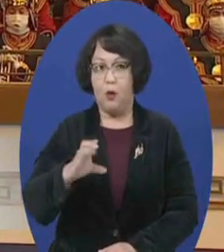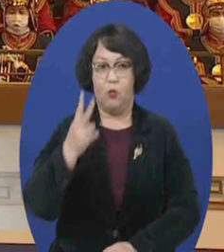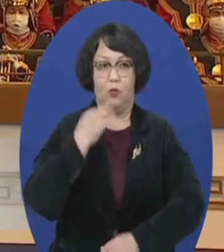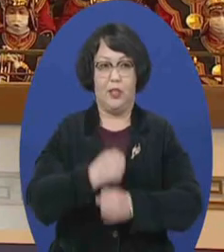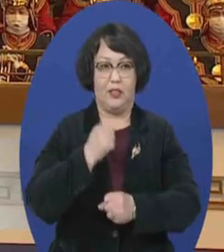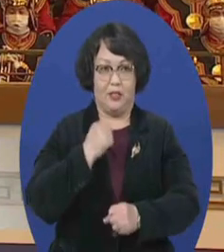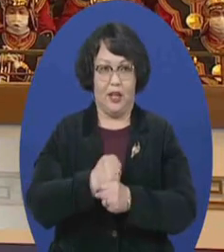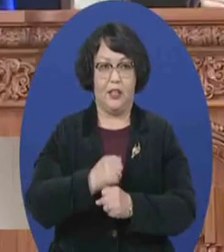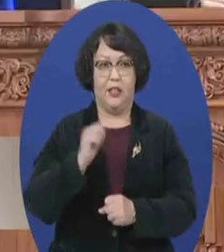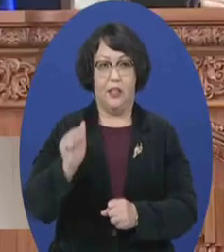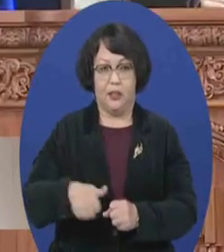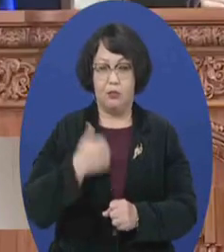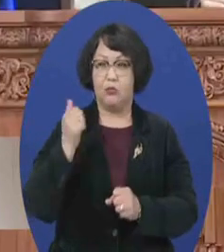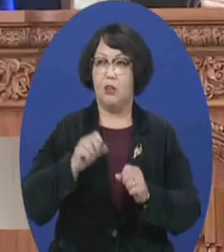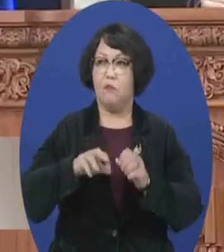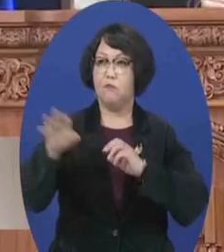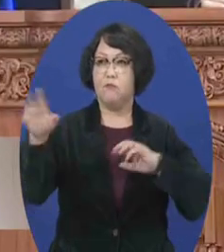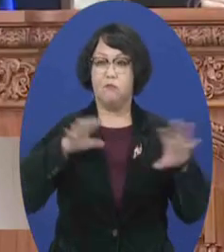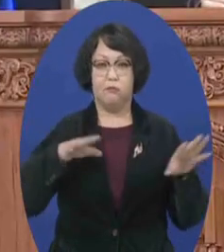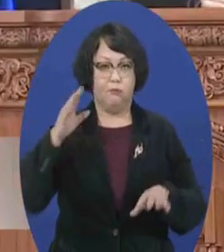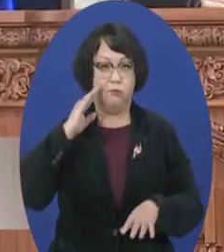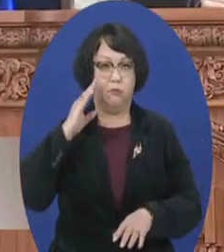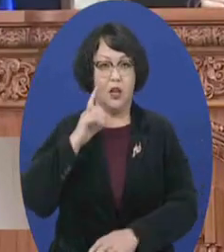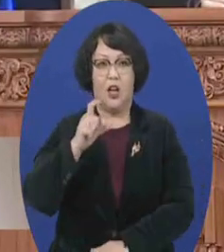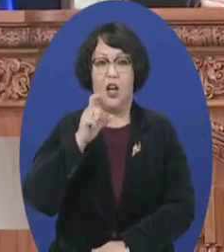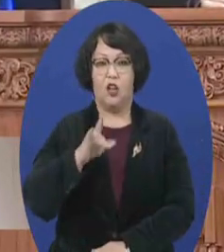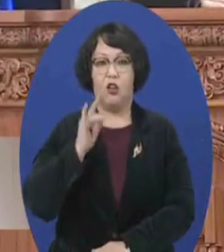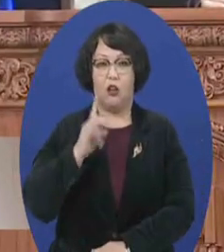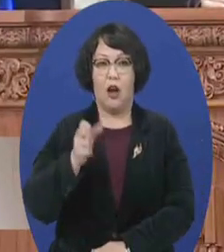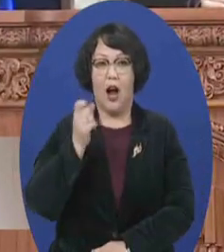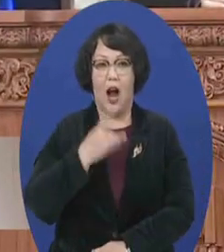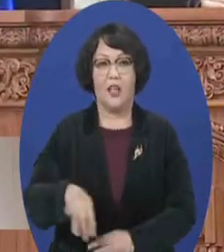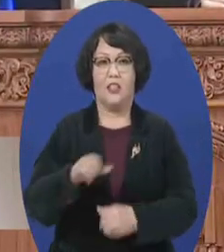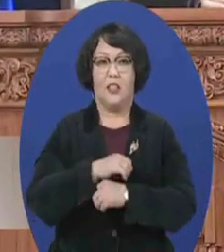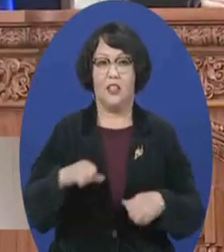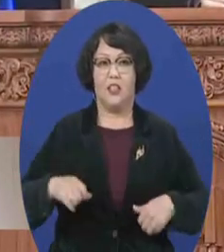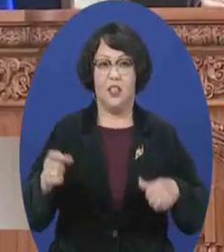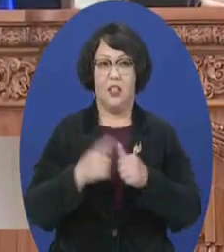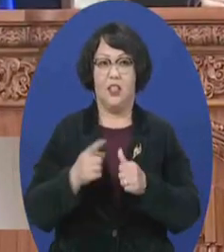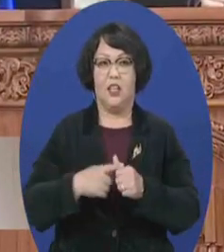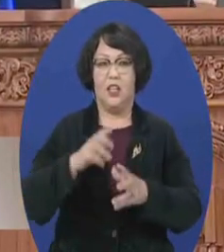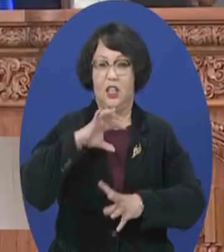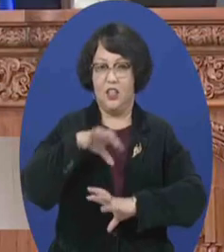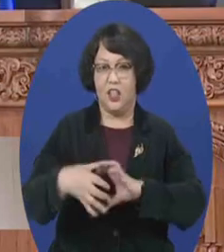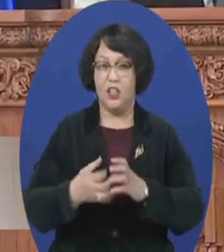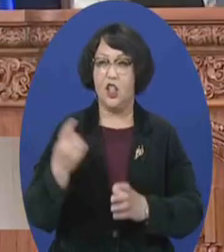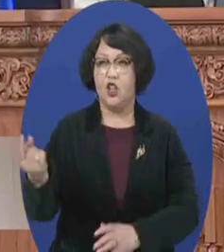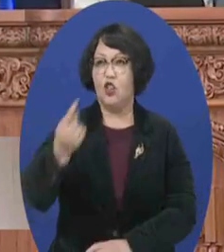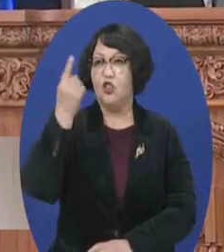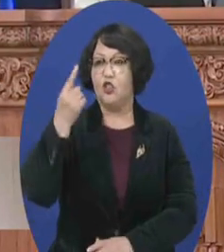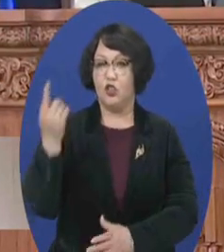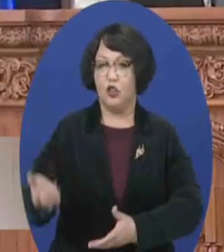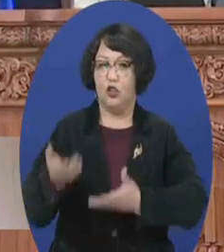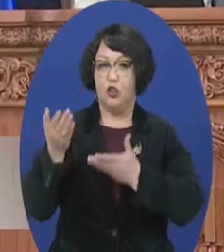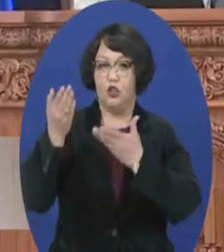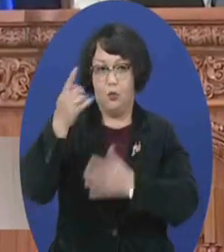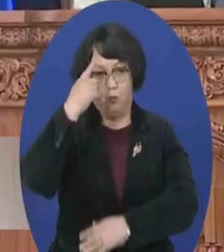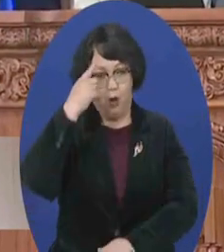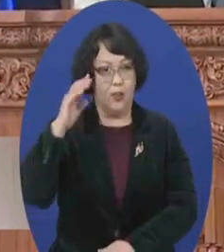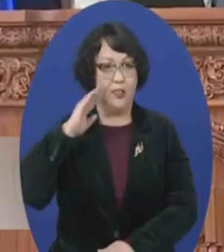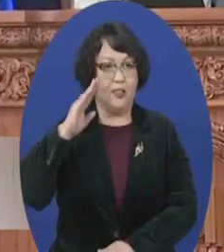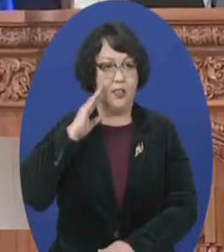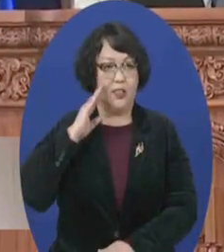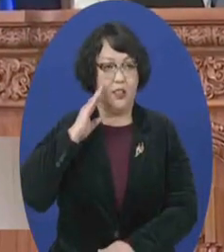сахиулах үйл ажиллагаанд өтөвтэй оролцож, эх орон ард түмнийхөө нэр хүндийг дэлхийн тавцанд өндөр төргөн Монгол